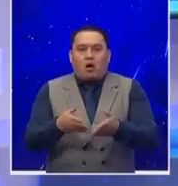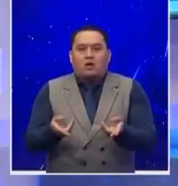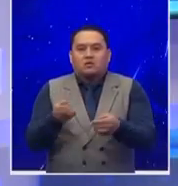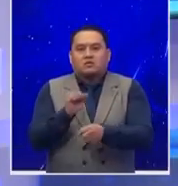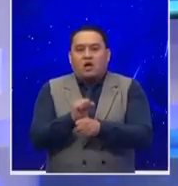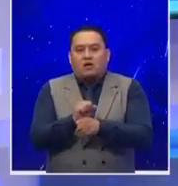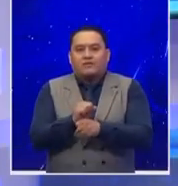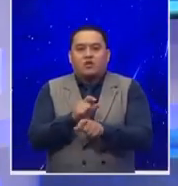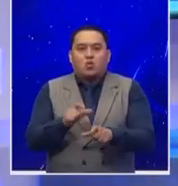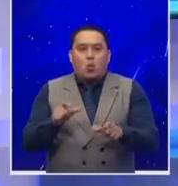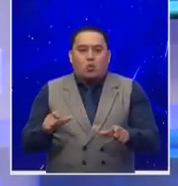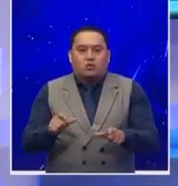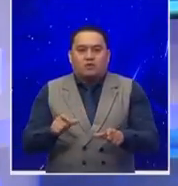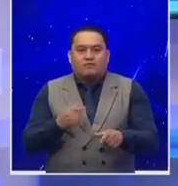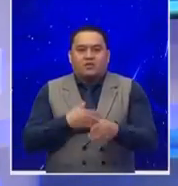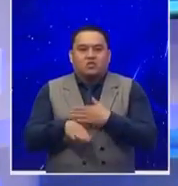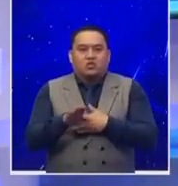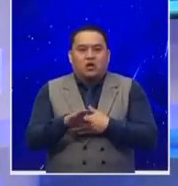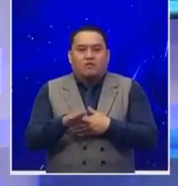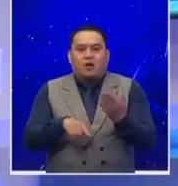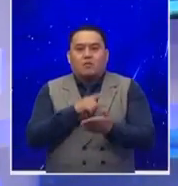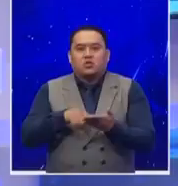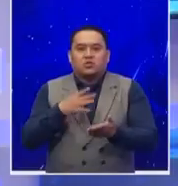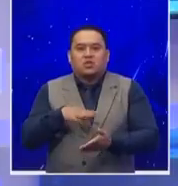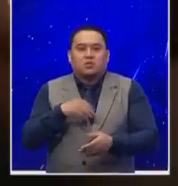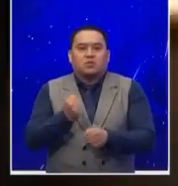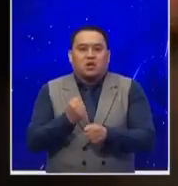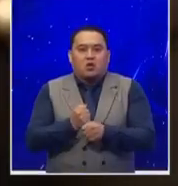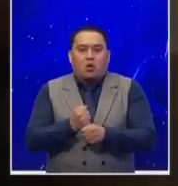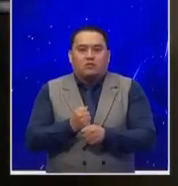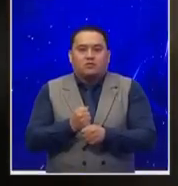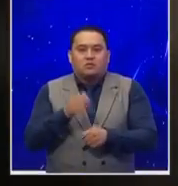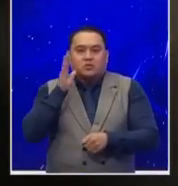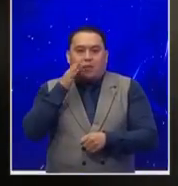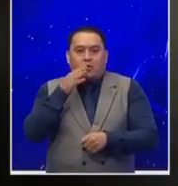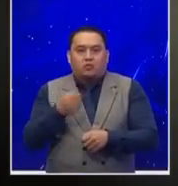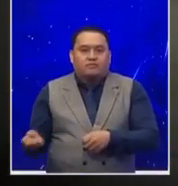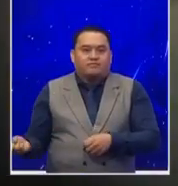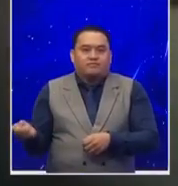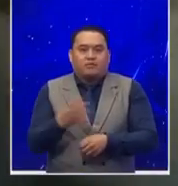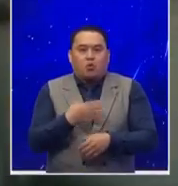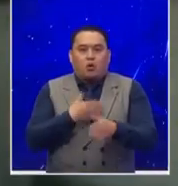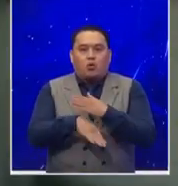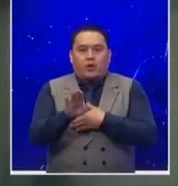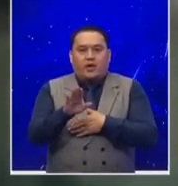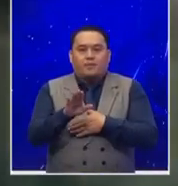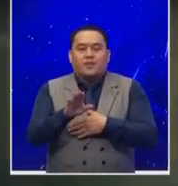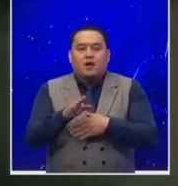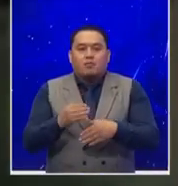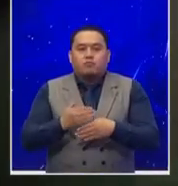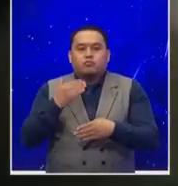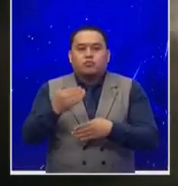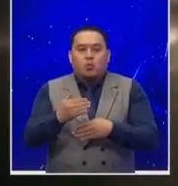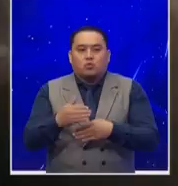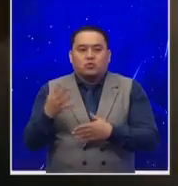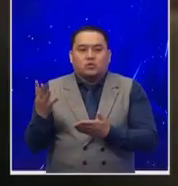остановили неравнодушные люди. Он вышел из машины и на вопрос, зачем вы это делаете, взял собаку, закинул в багажник и уехал. Позже